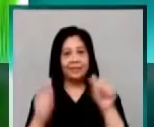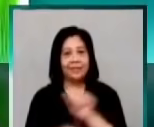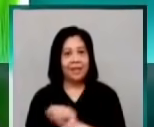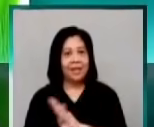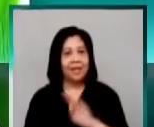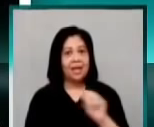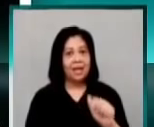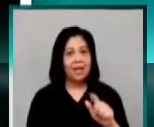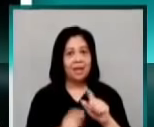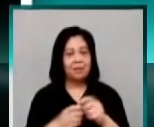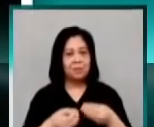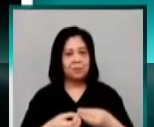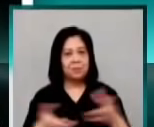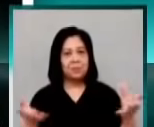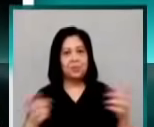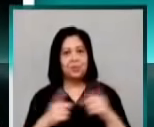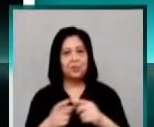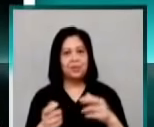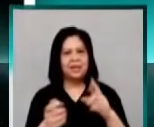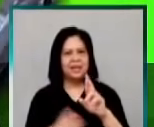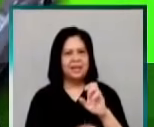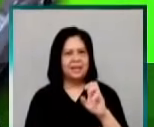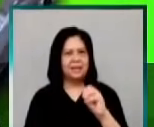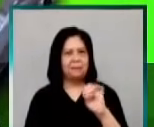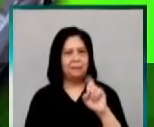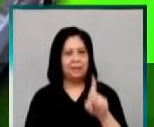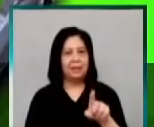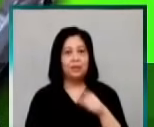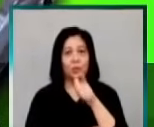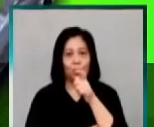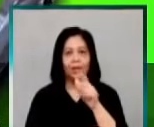pag-release naman ng remix album ni Lady Gaga.